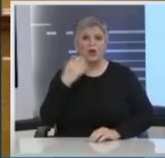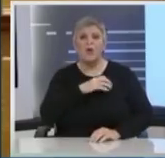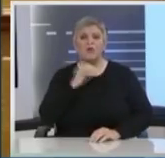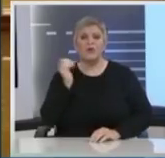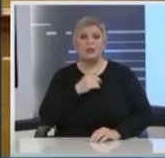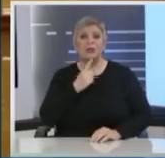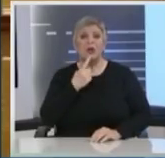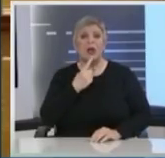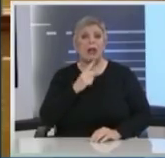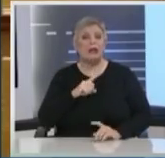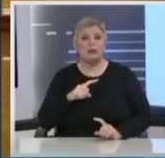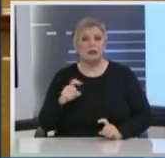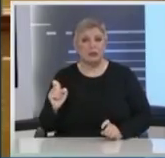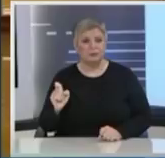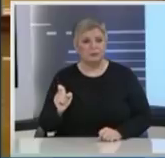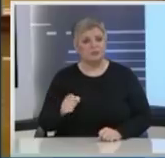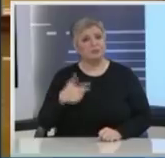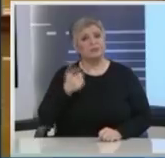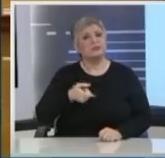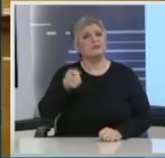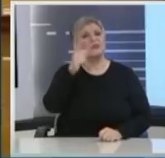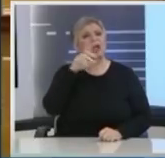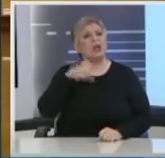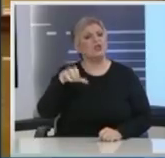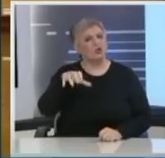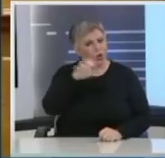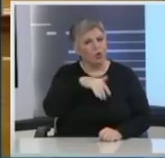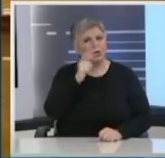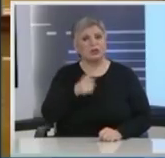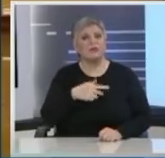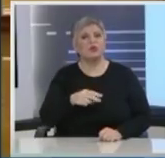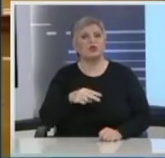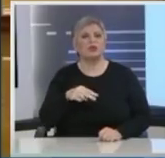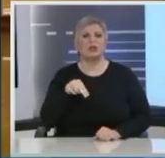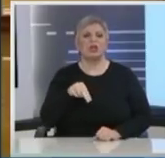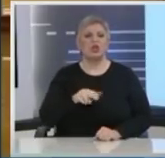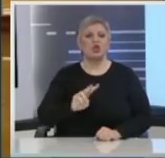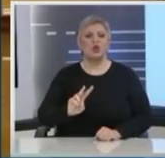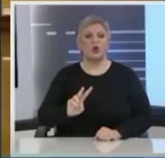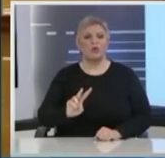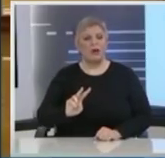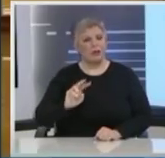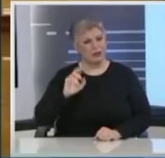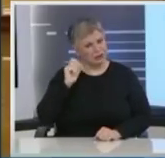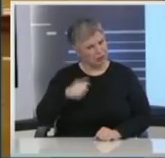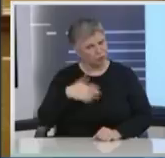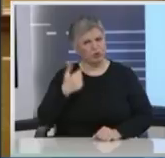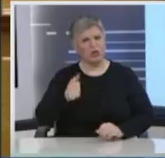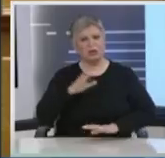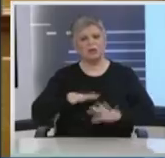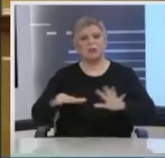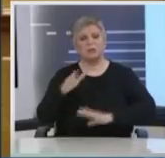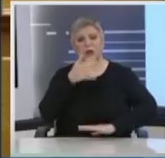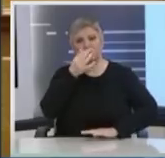είπε, και σε άλλες χώρες λέει υπάρχει το σκάνδαλο της Νοβάρτης, αλλά δεν υπάρχουν πολιτικά πρόσωπα.